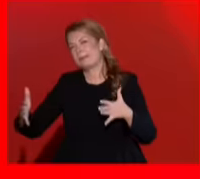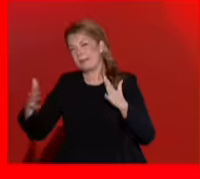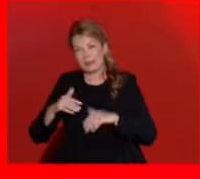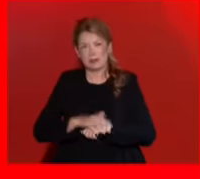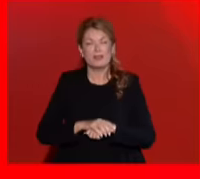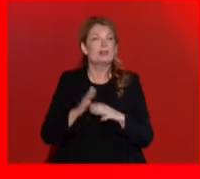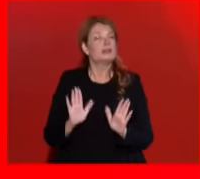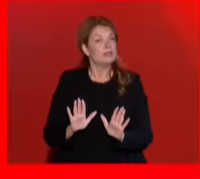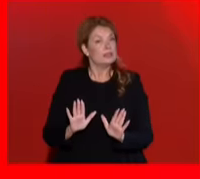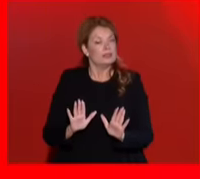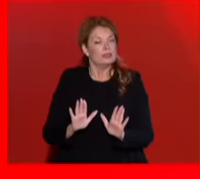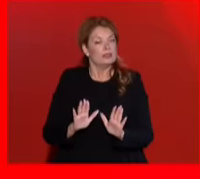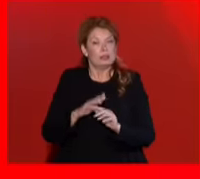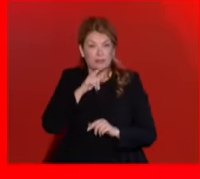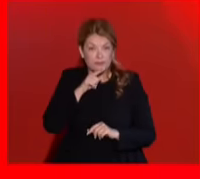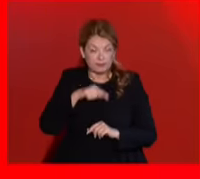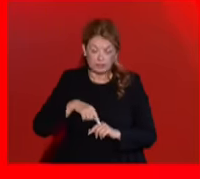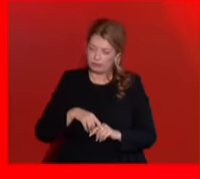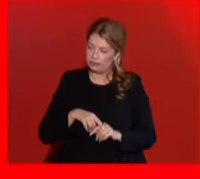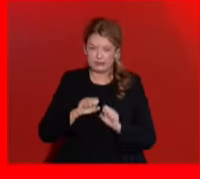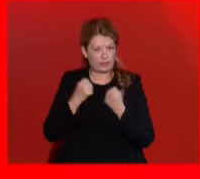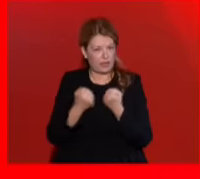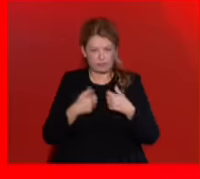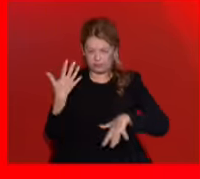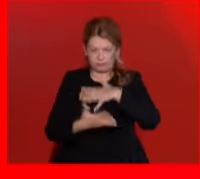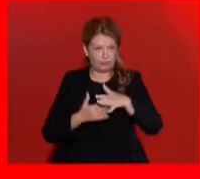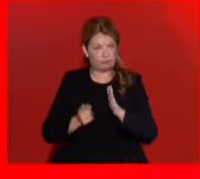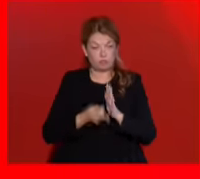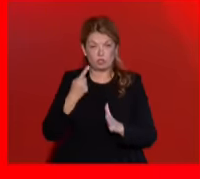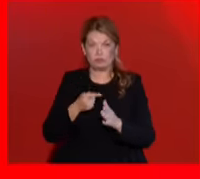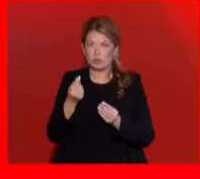Αυτό το πράγμα δεν το έχουμε ξαναδεί σε συνέδριο.